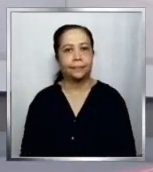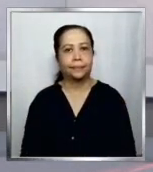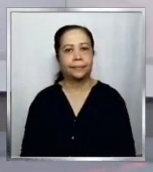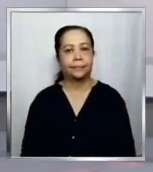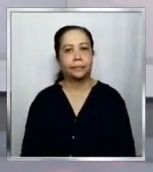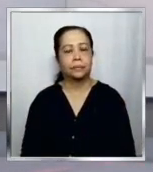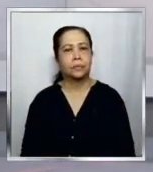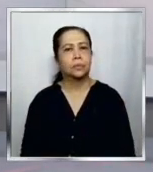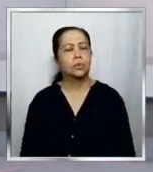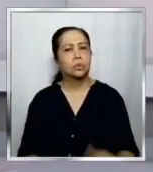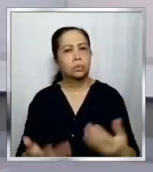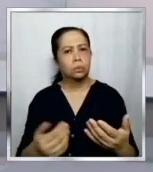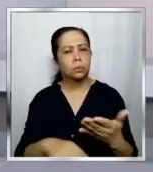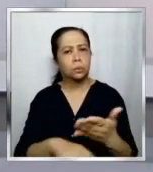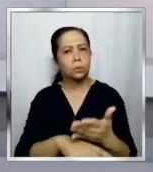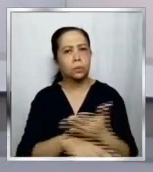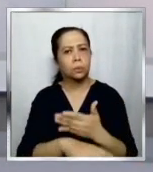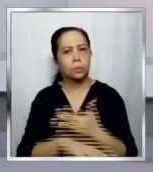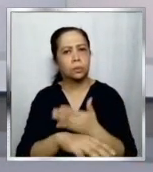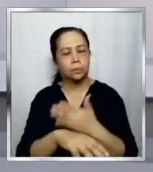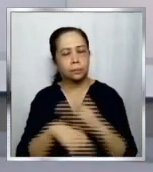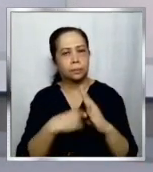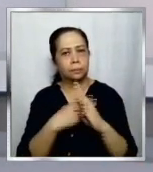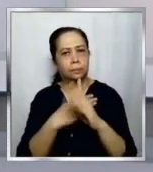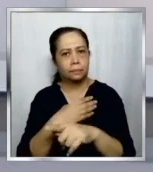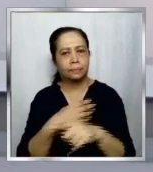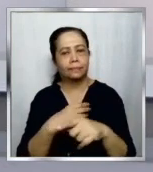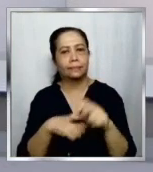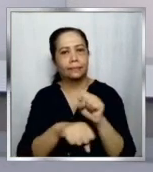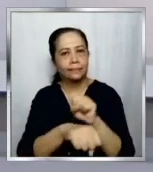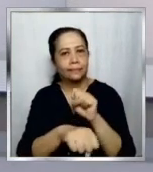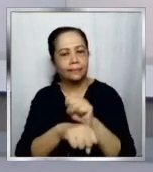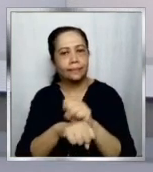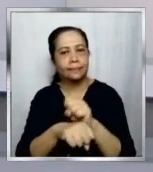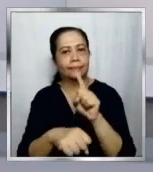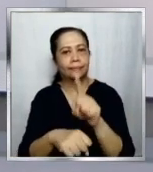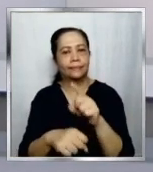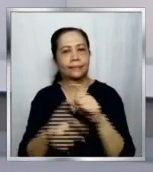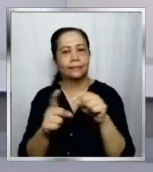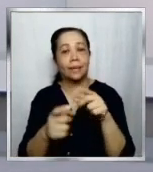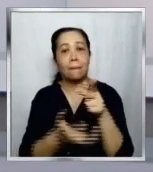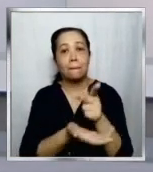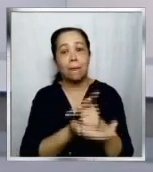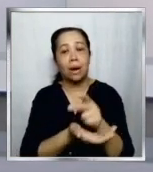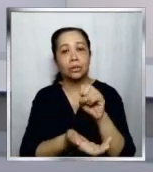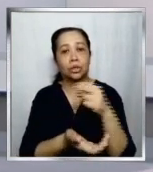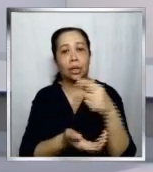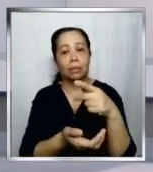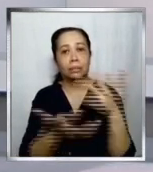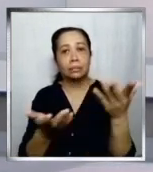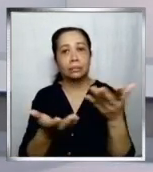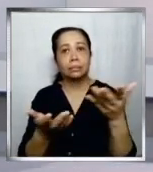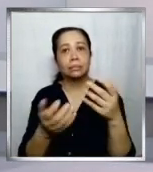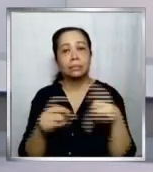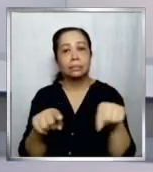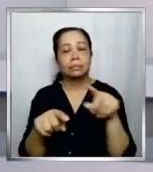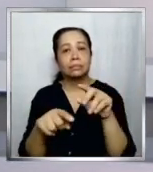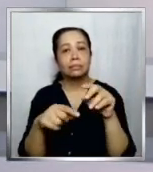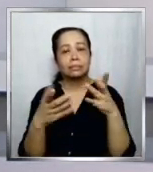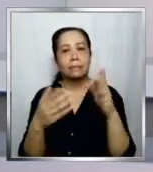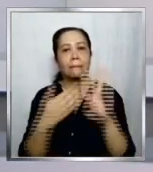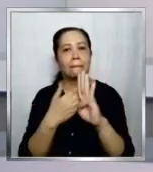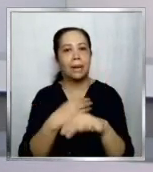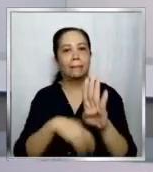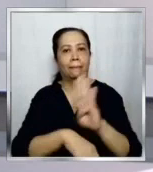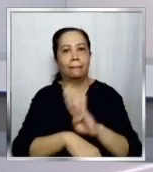Unti-unti na raw nakakabawi ang kita o nang kita ang isang bike shop sa Rodriguez Rizal. Ngayong balik negosyo na sila matapos